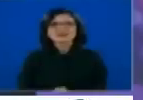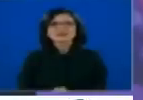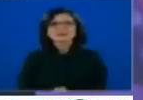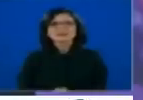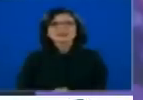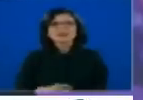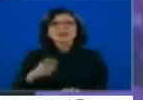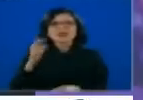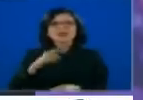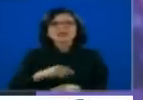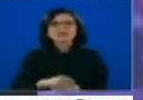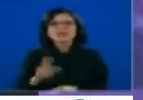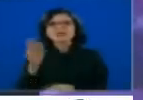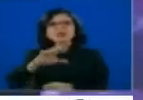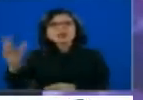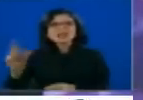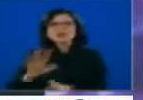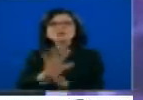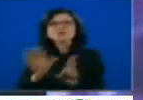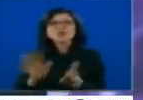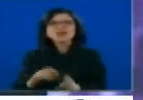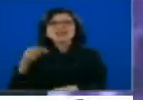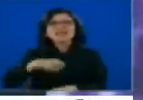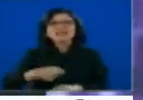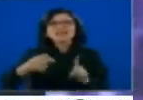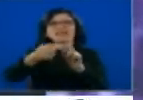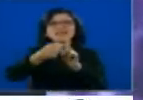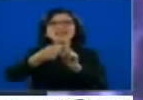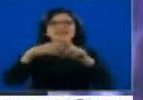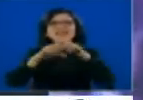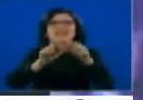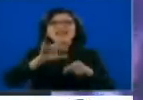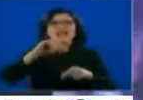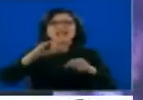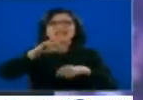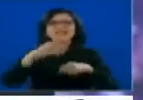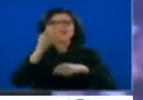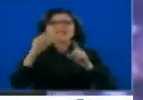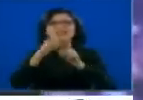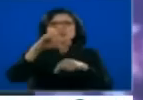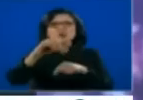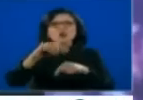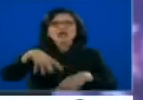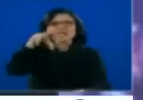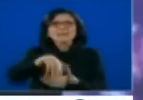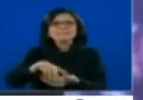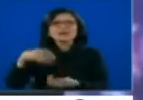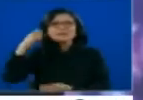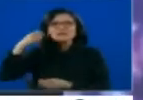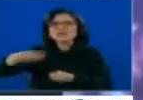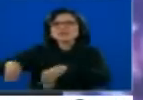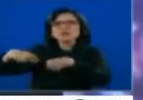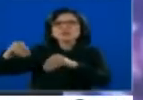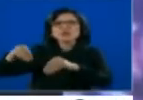pikir di luar negeri bukan ini k jodoh tempat perempuan diperdagangkan tempat narkoba